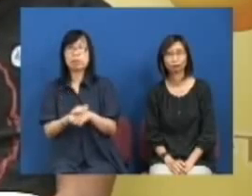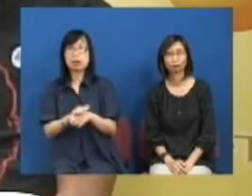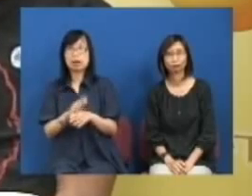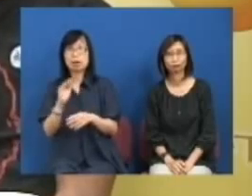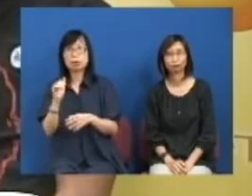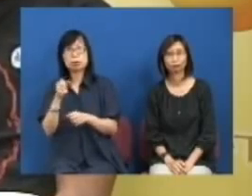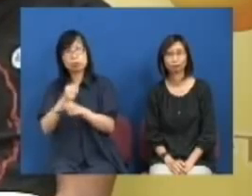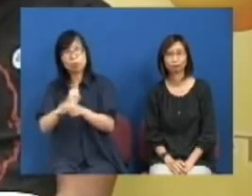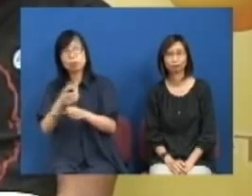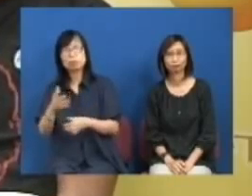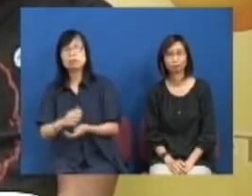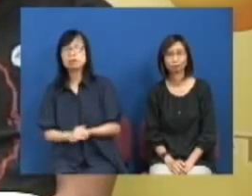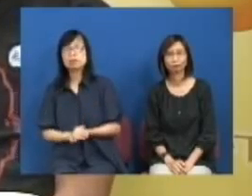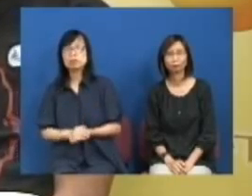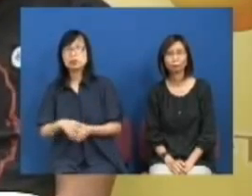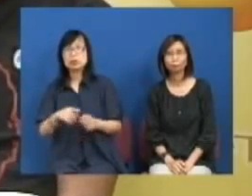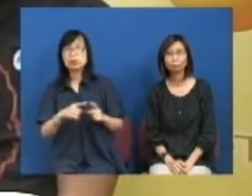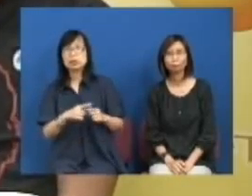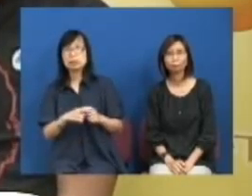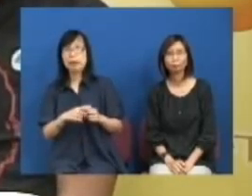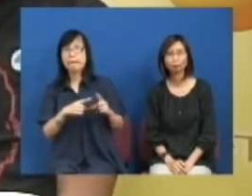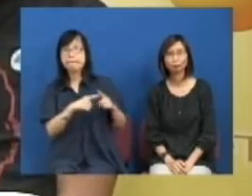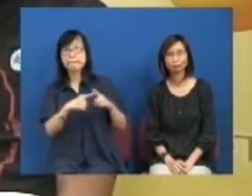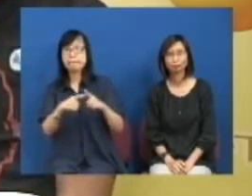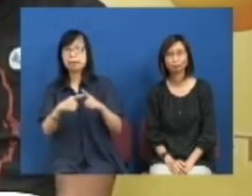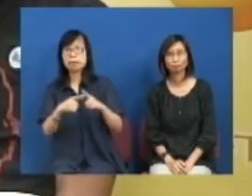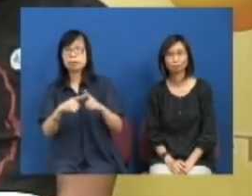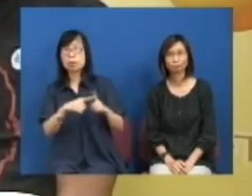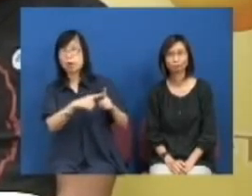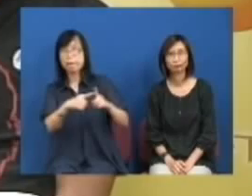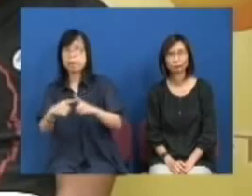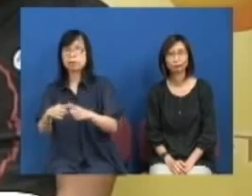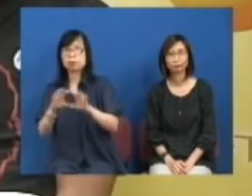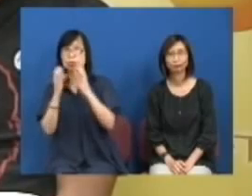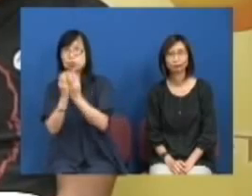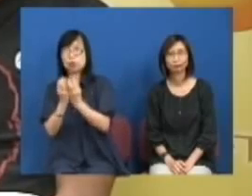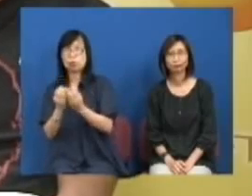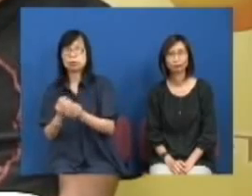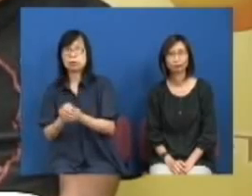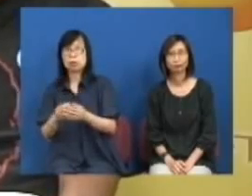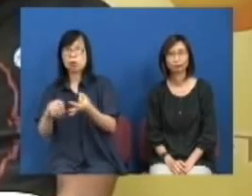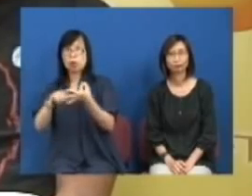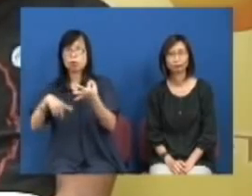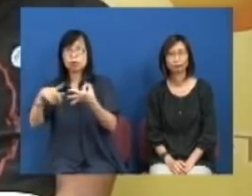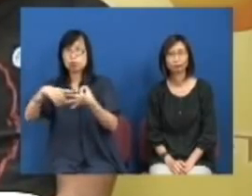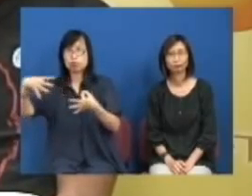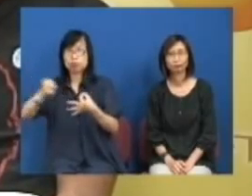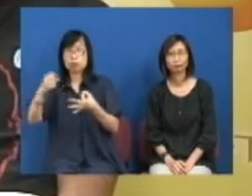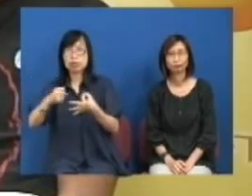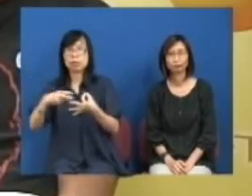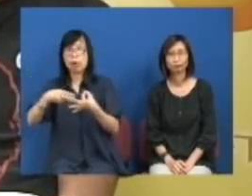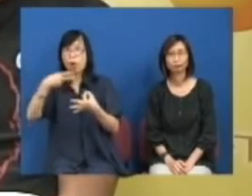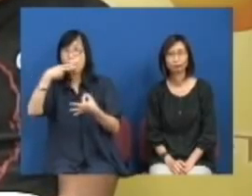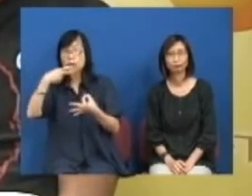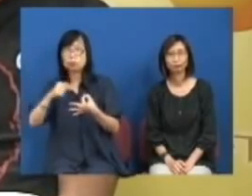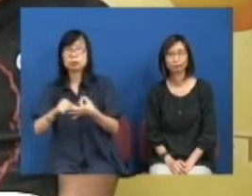何俊仁就說不如將來那個超級區議會選舉的時候就做吧，我覺得